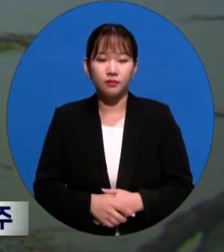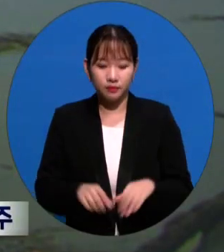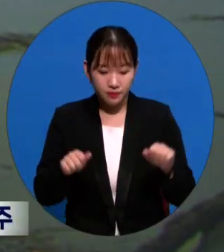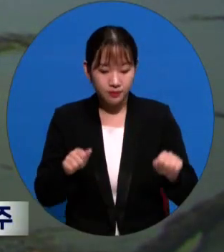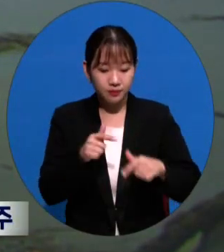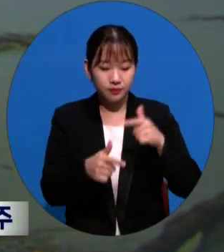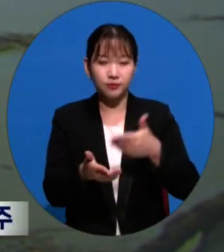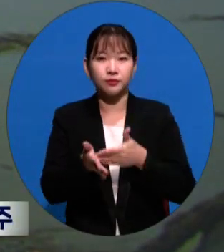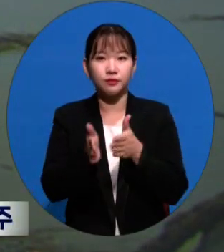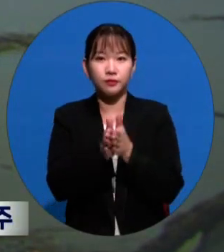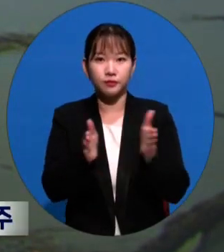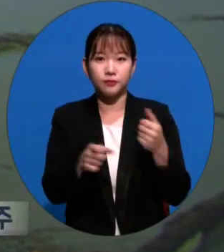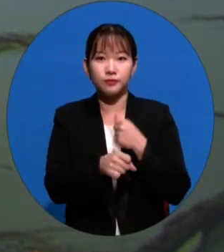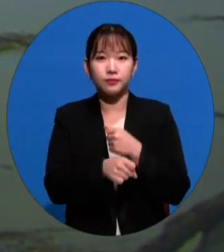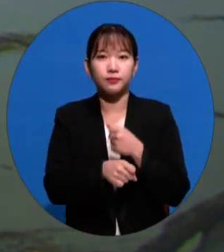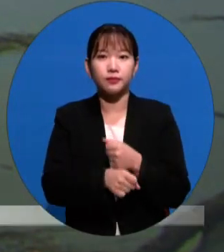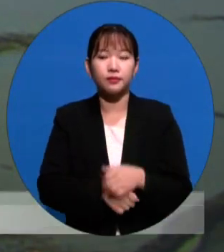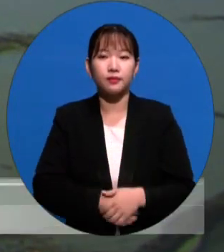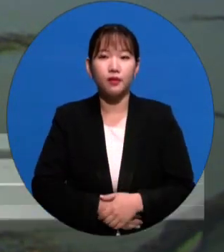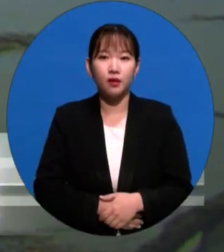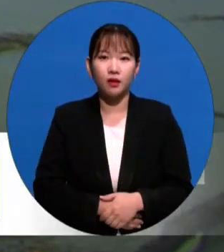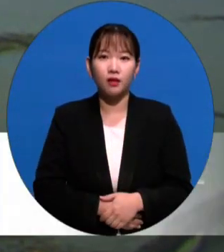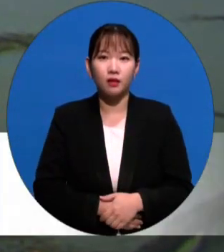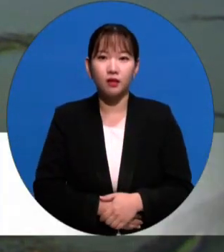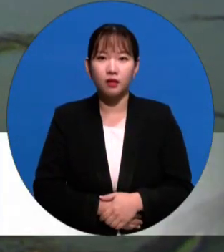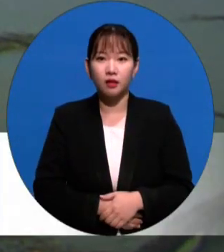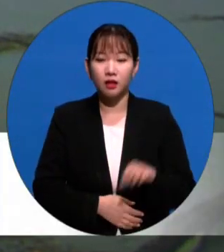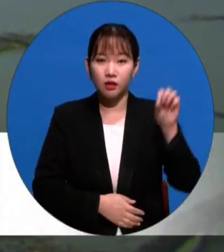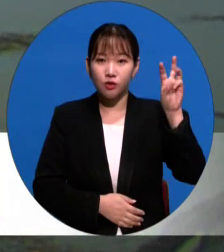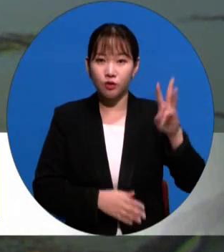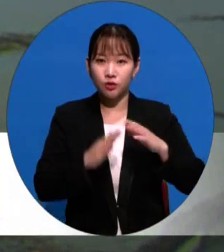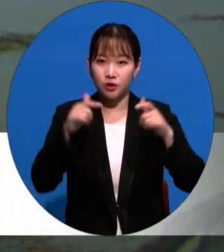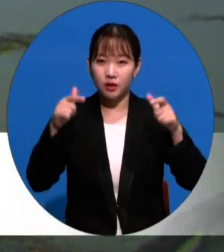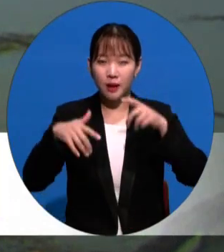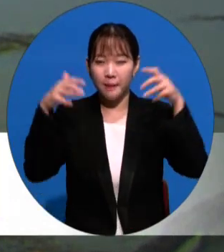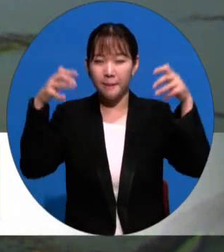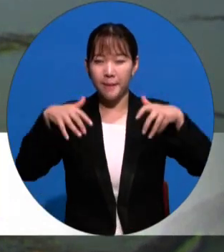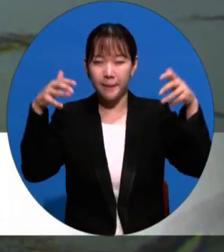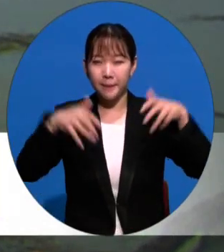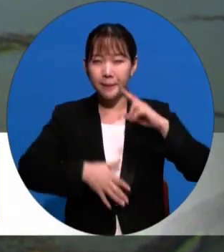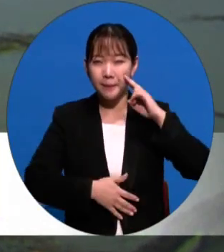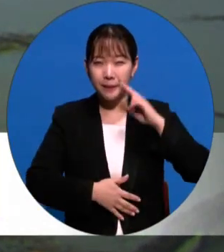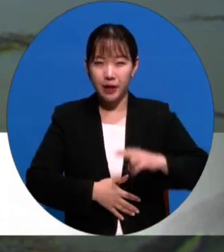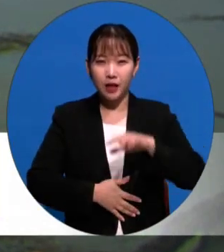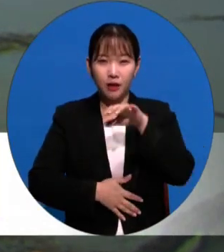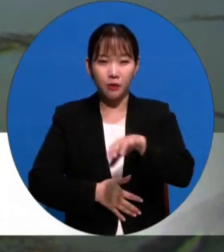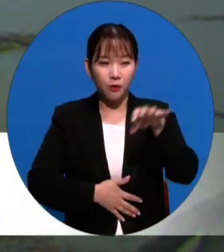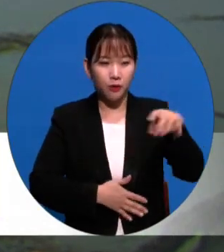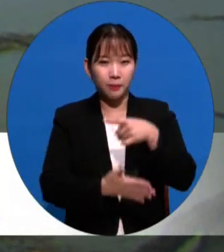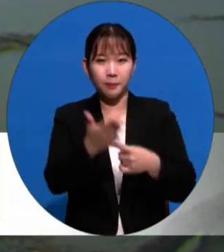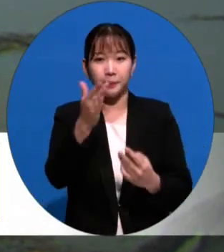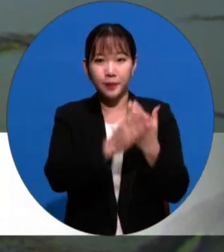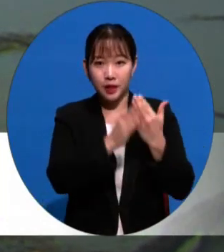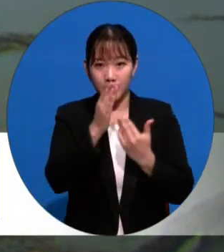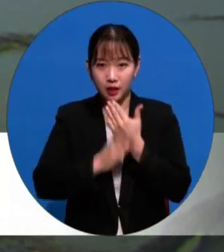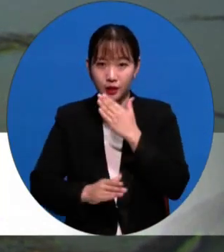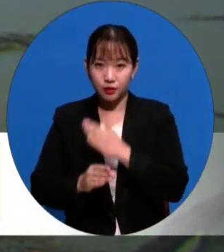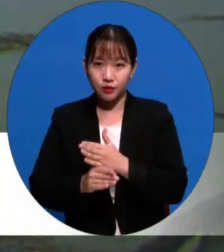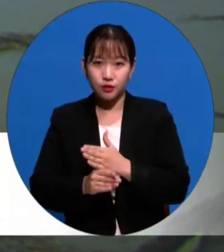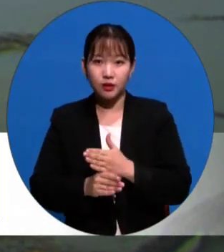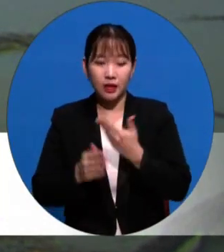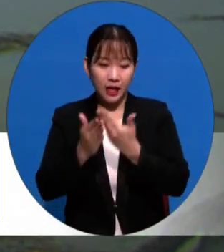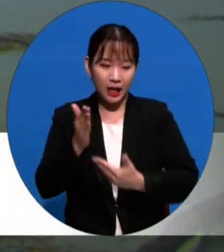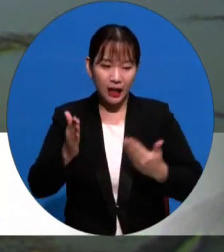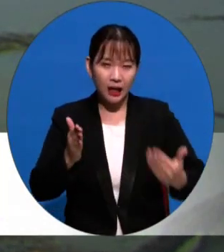여러분 안녕하십니까? 목포 MBC 뉴스데스크입니다. 광주 전남 지역에 많은 비가 내리면서 곳곳에서 피해가 속출하고 있습니다.